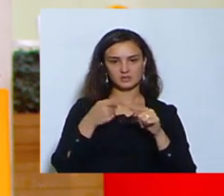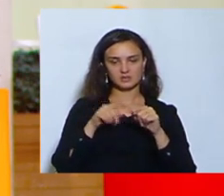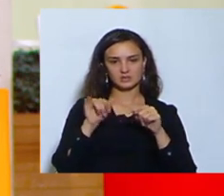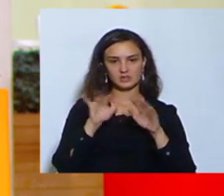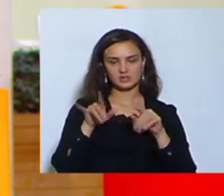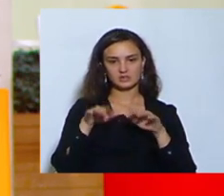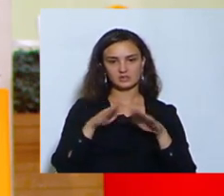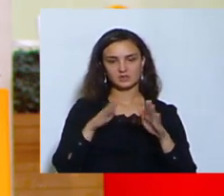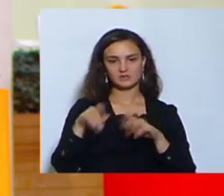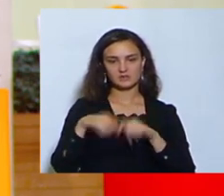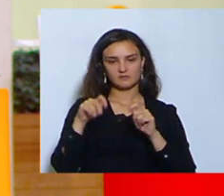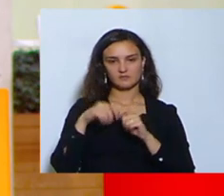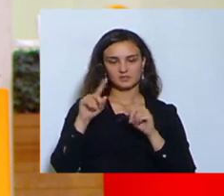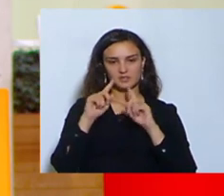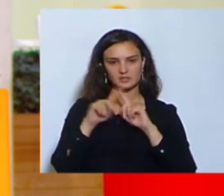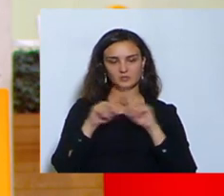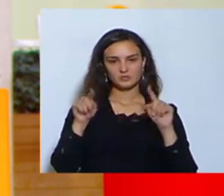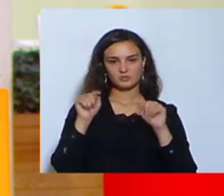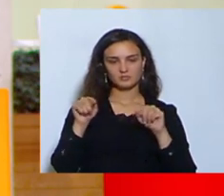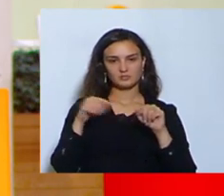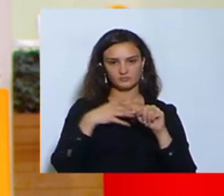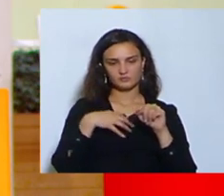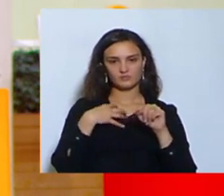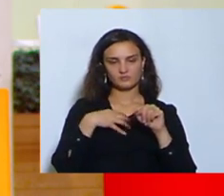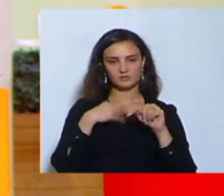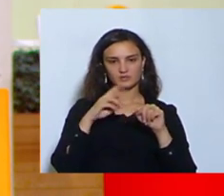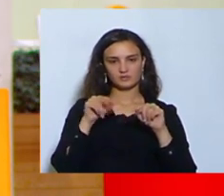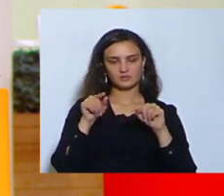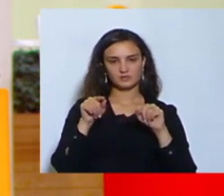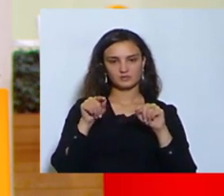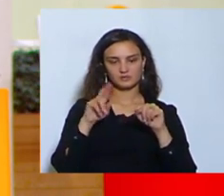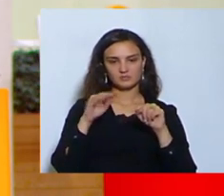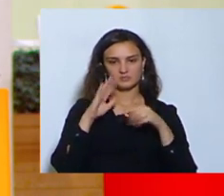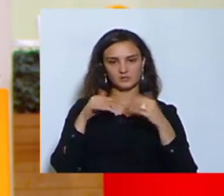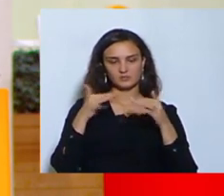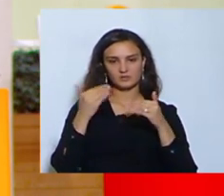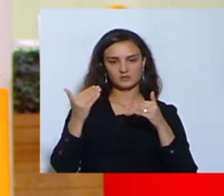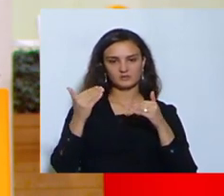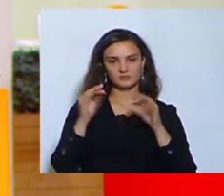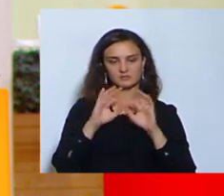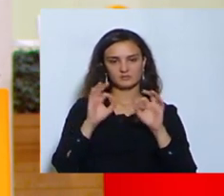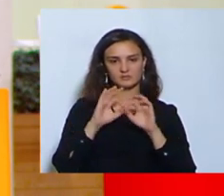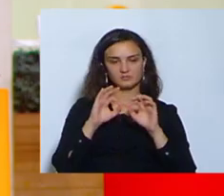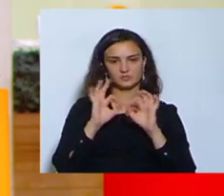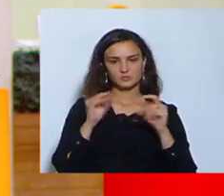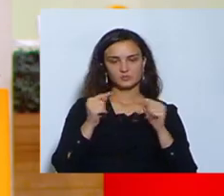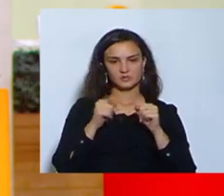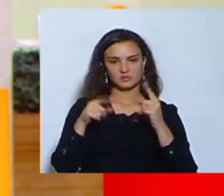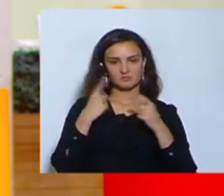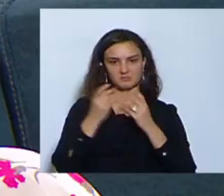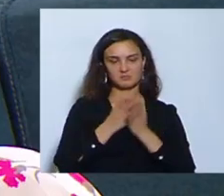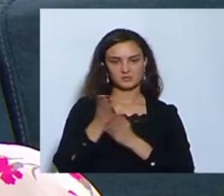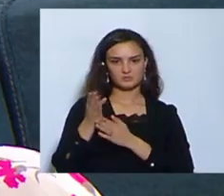სადაც ქცევითი დარღვევებია, განსაკუთრებით ნოყიერ ნიადაგს და ბიძგს აძლევს და მე როგორ თქვენი დიახ, მე ზუსტად ამ